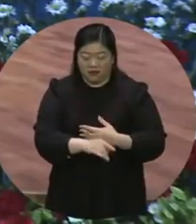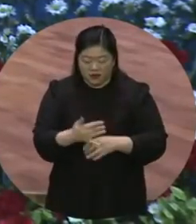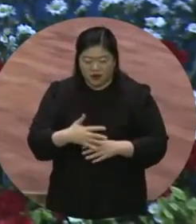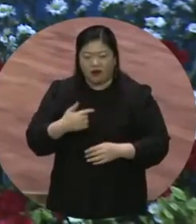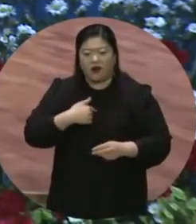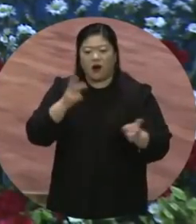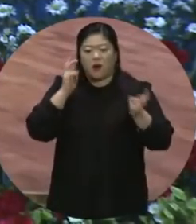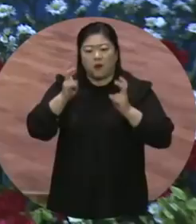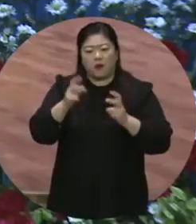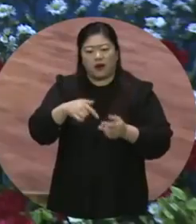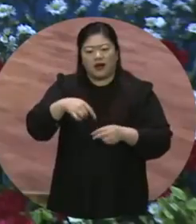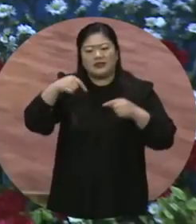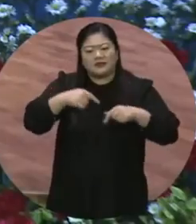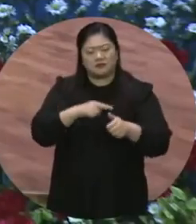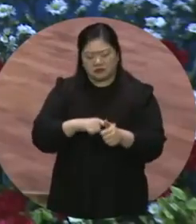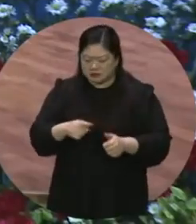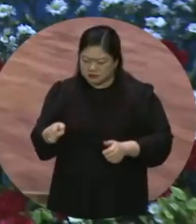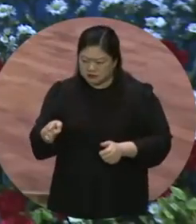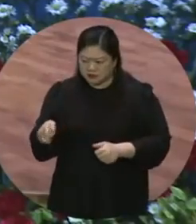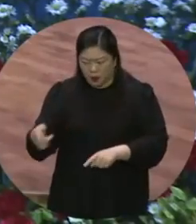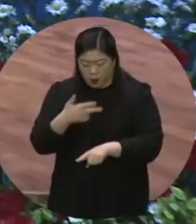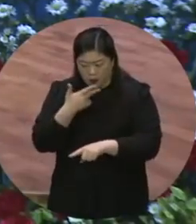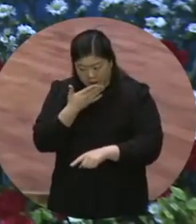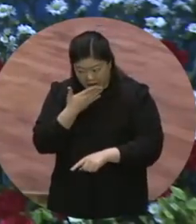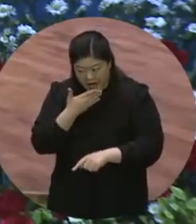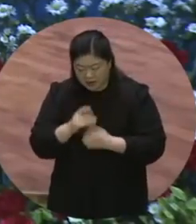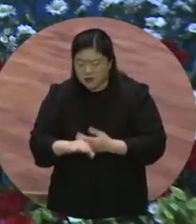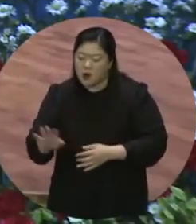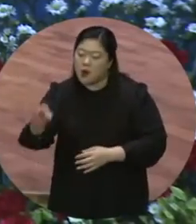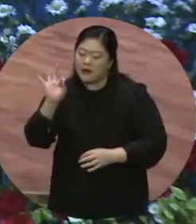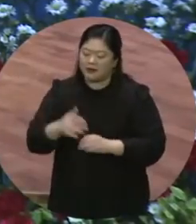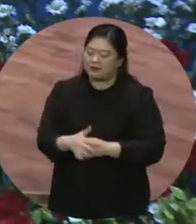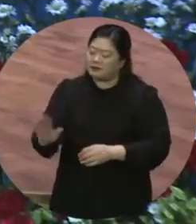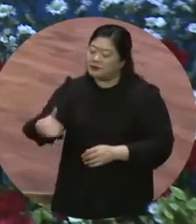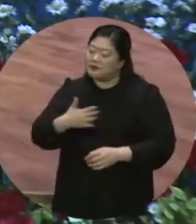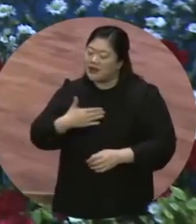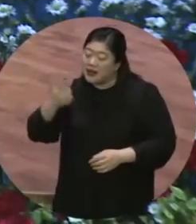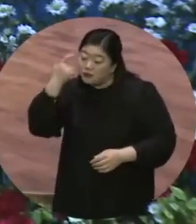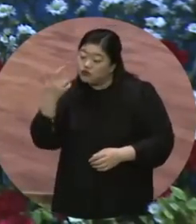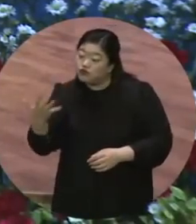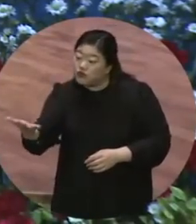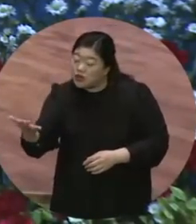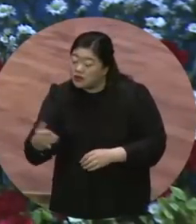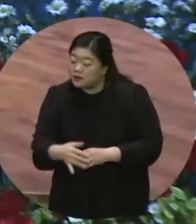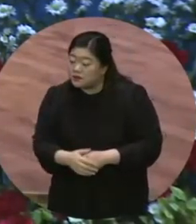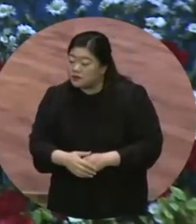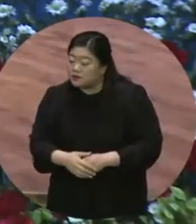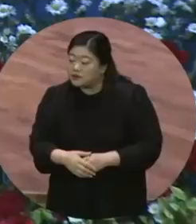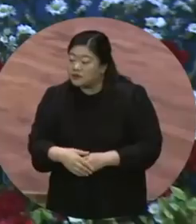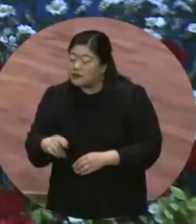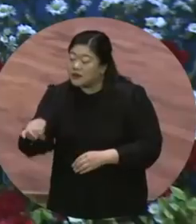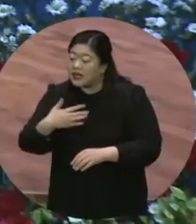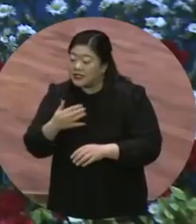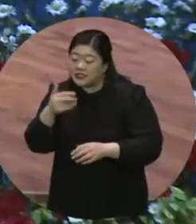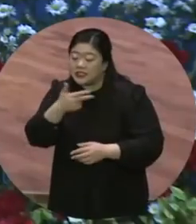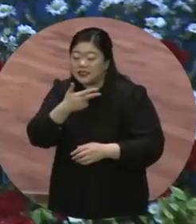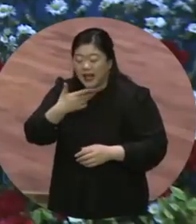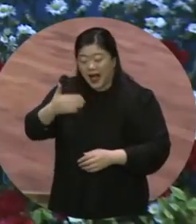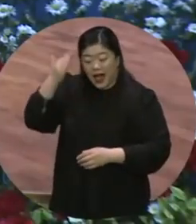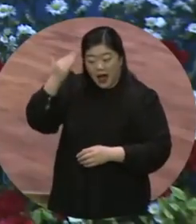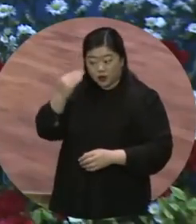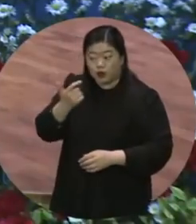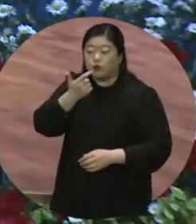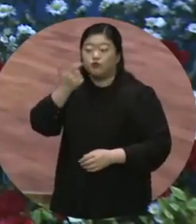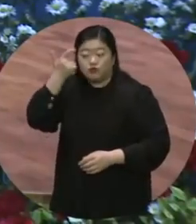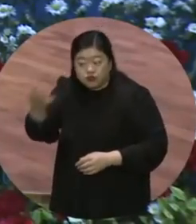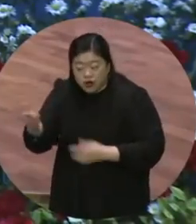이 시험관이 질문했습니다. 그러면 한번 답해 보세요. 김대리 좀 바꿔주세요.